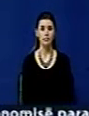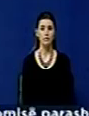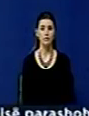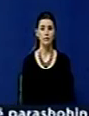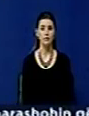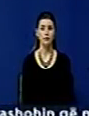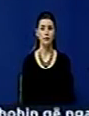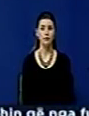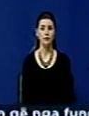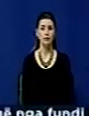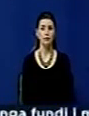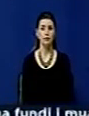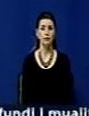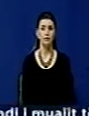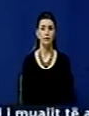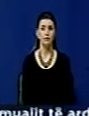Kupton.